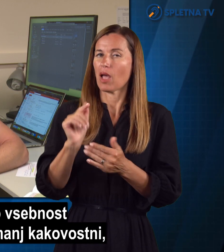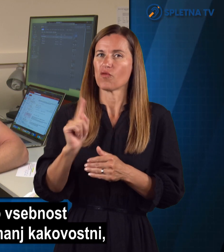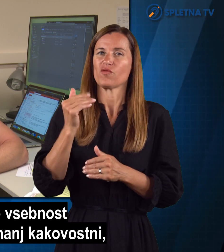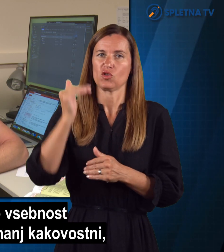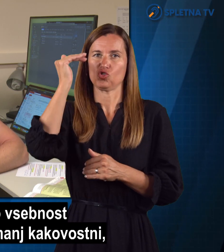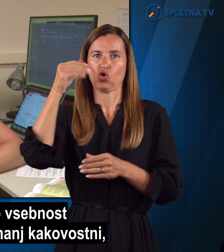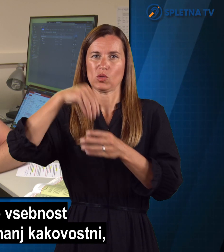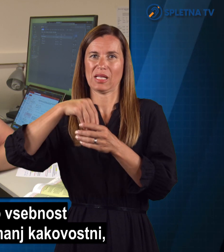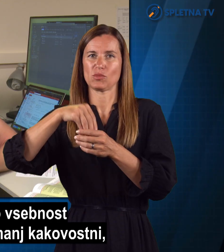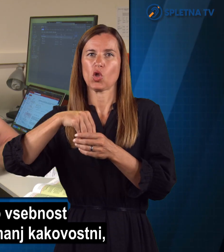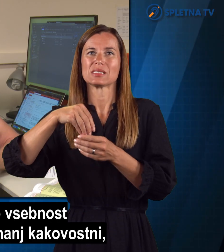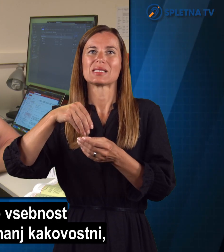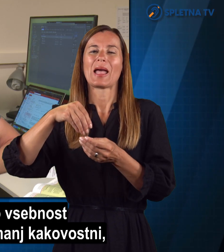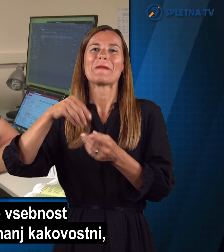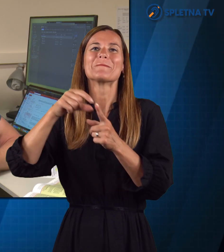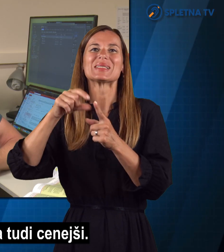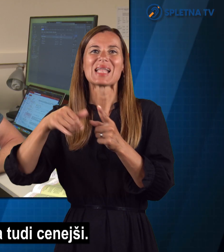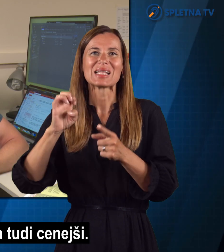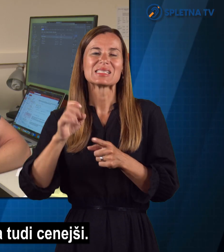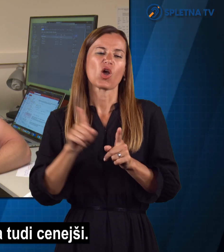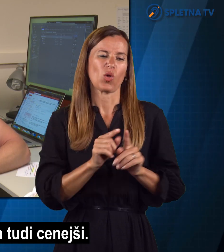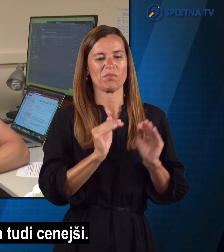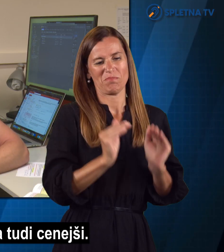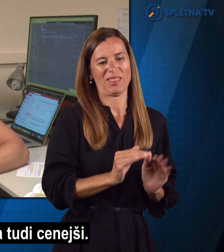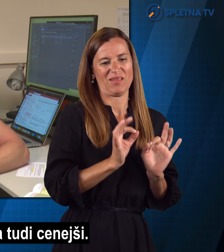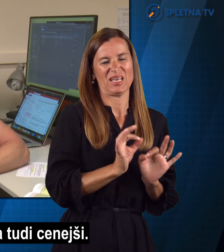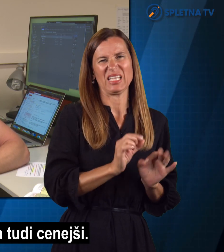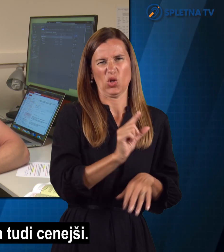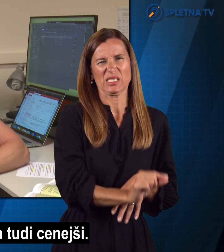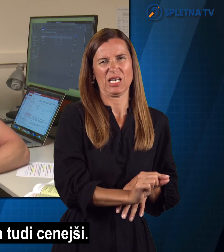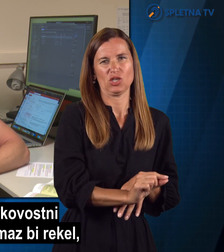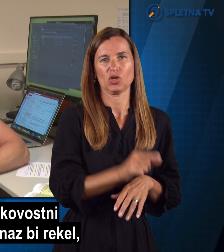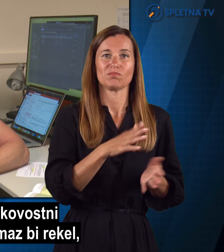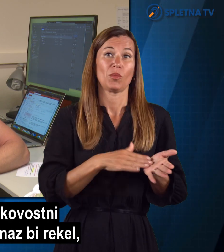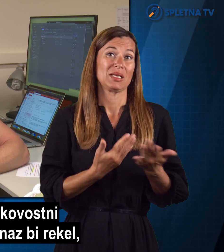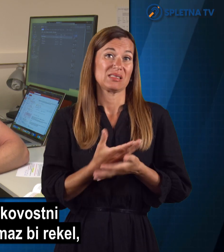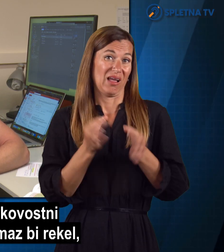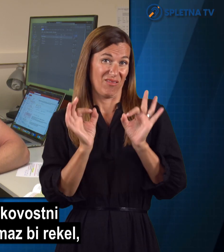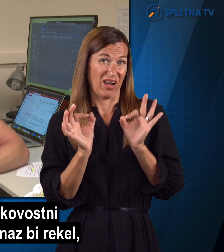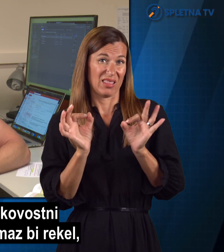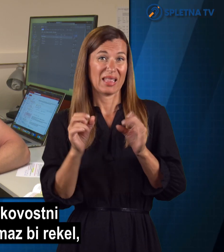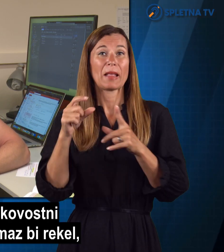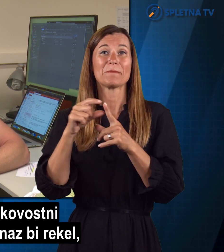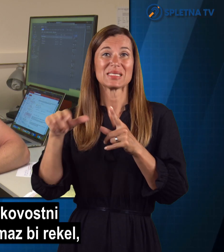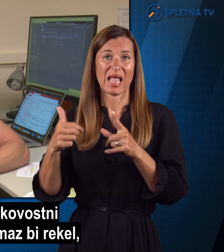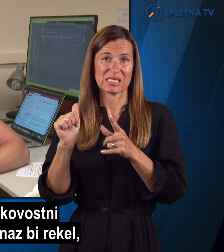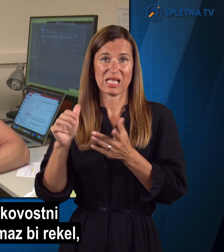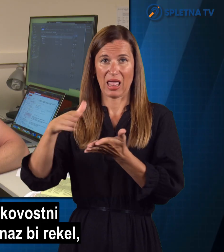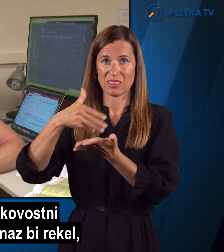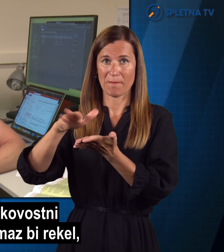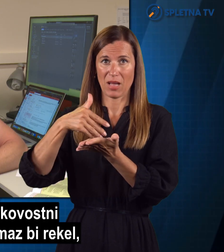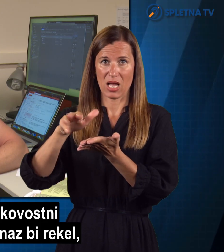vsebnost pistacij kot tisti manj kvalitetni, ki so načeloma tudi cenejši. Tako da v bistvu za nek kvaliteten pistacijev